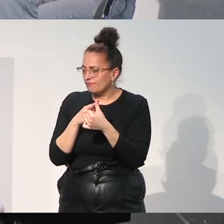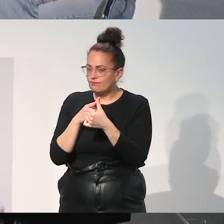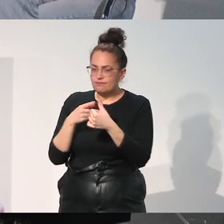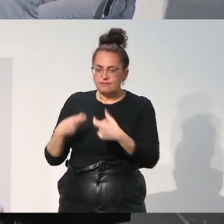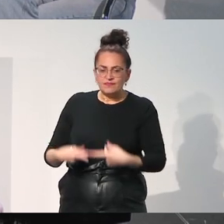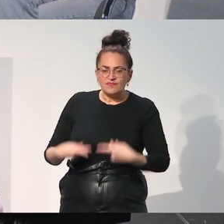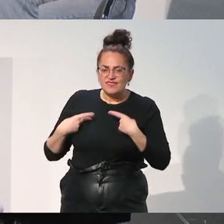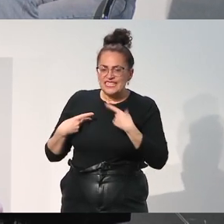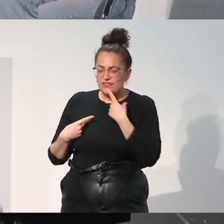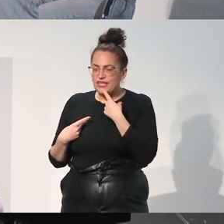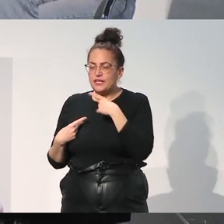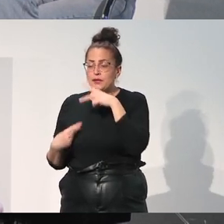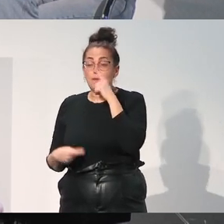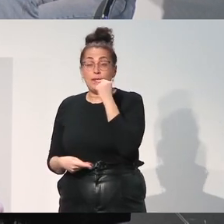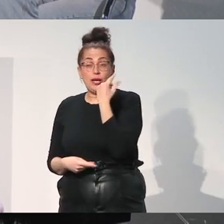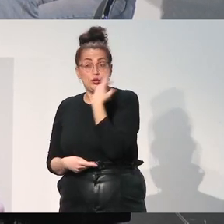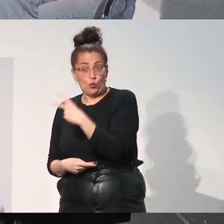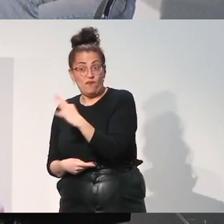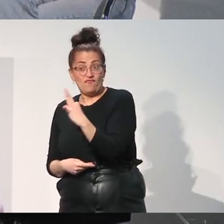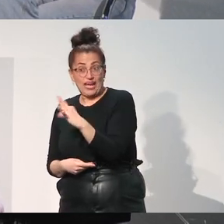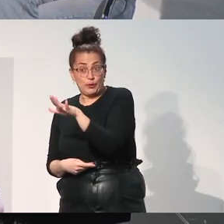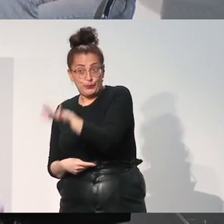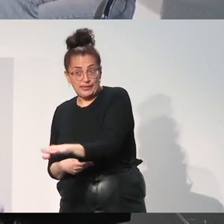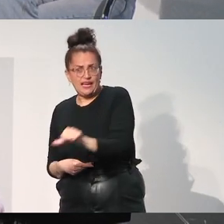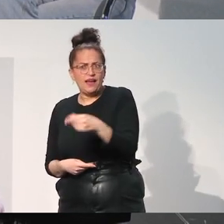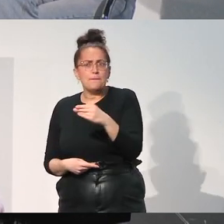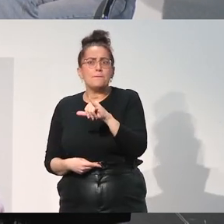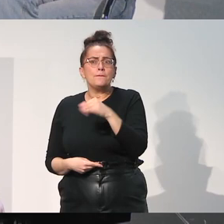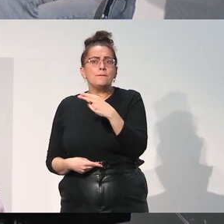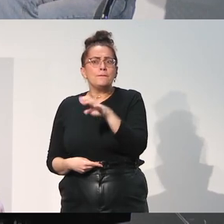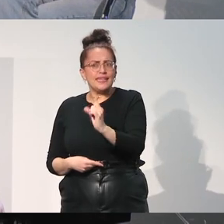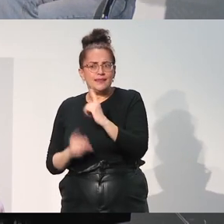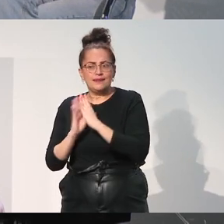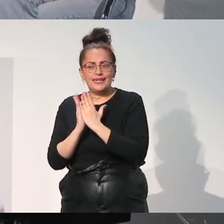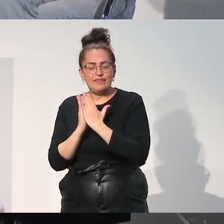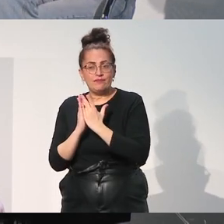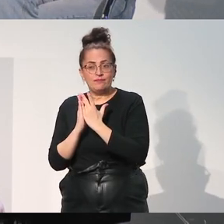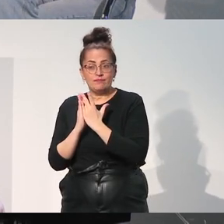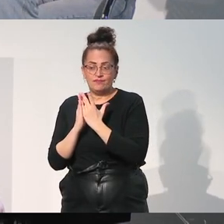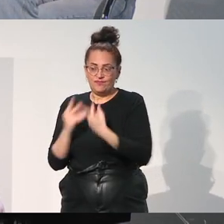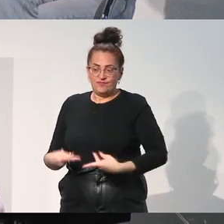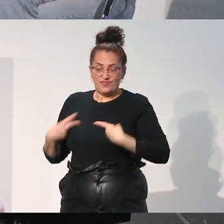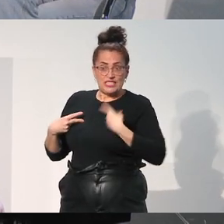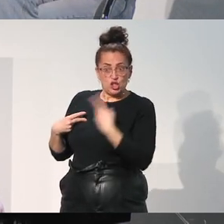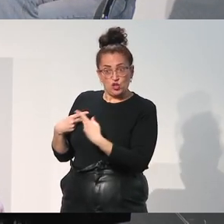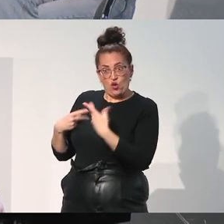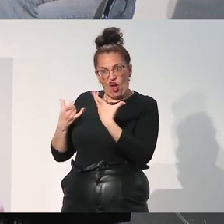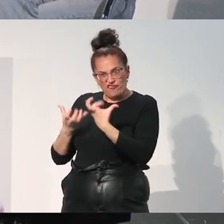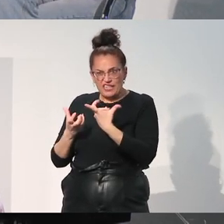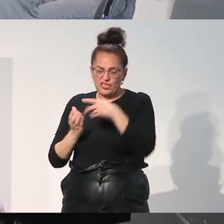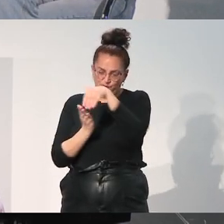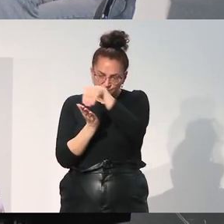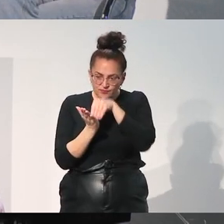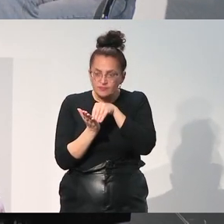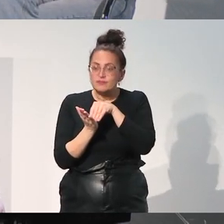du petit frère de votre père. Amine, comment est-ce que vous envisagez les